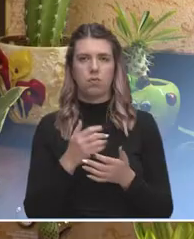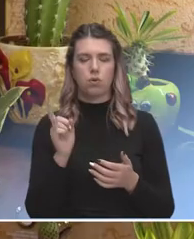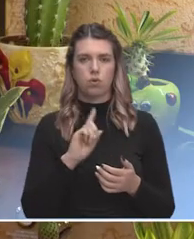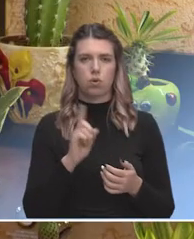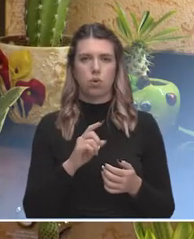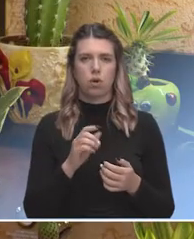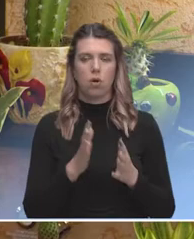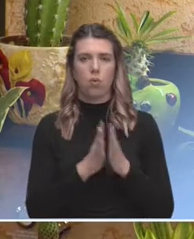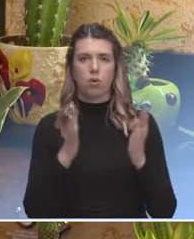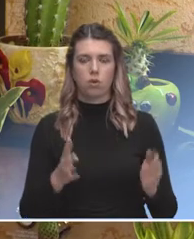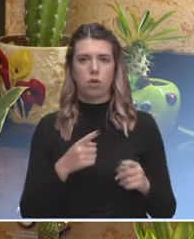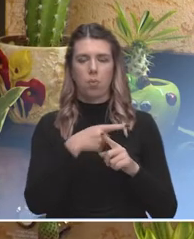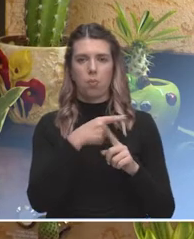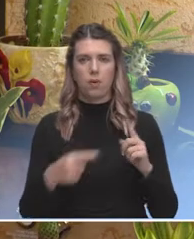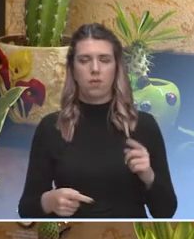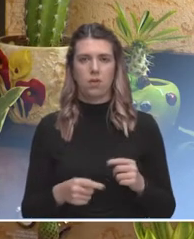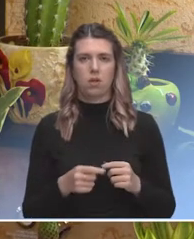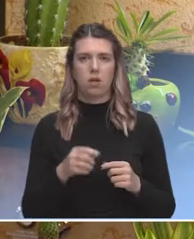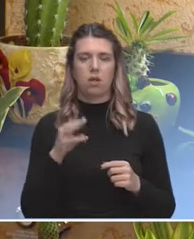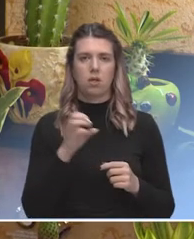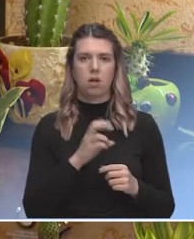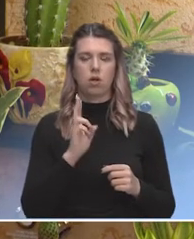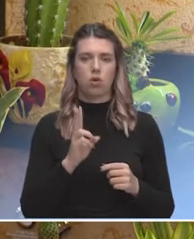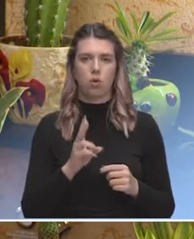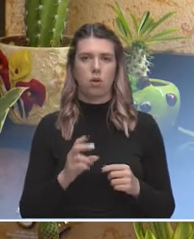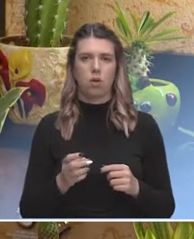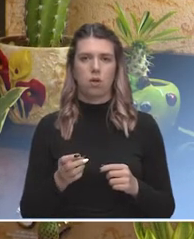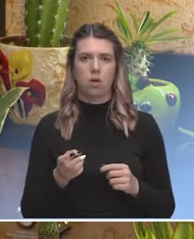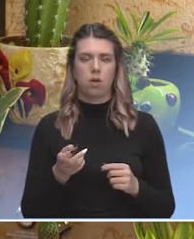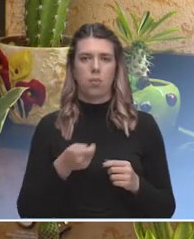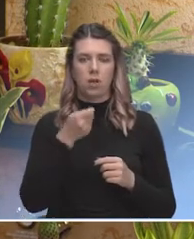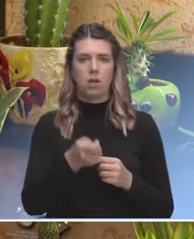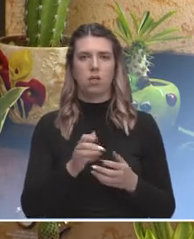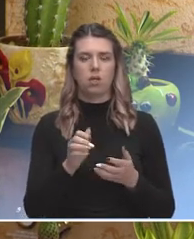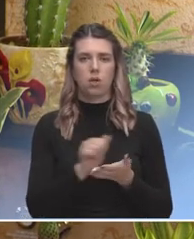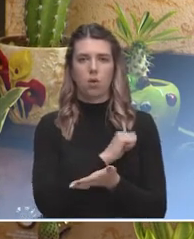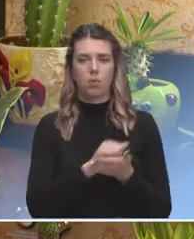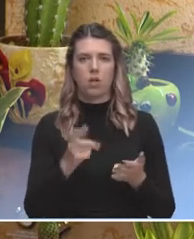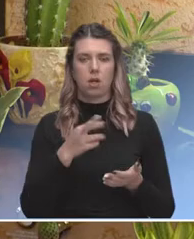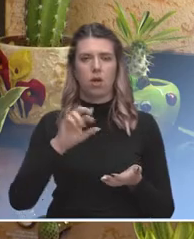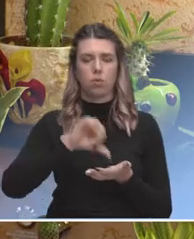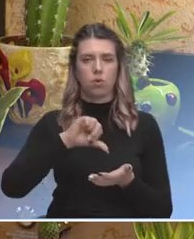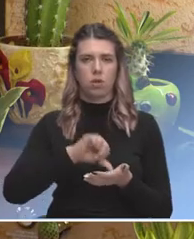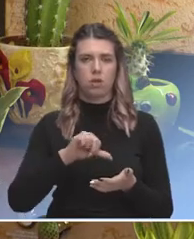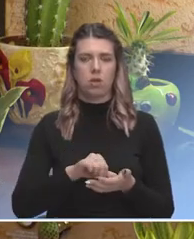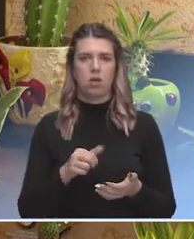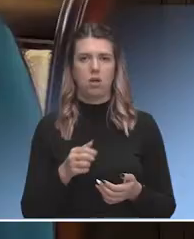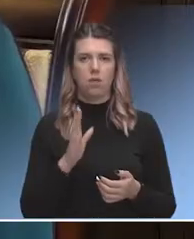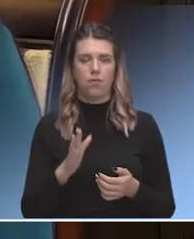показывает, что больше половины тех, кто подал документы для